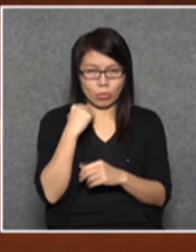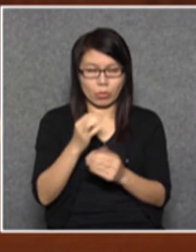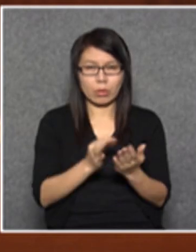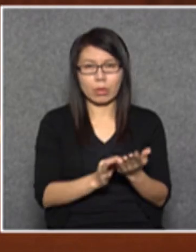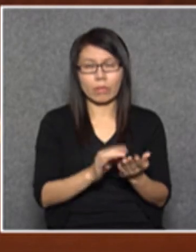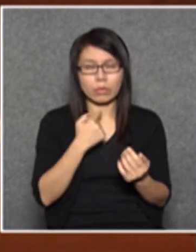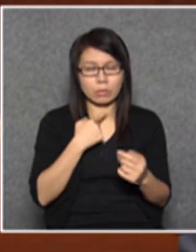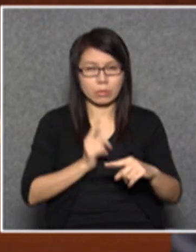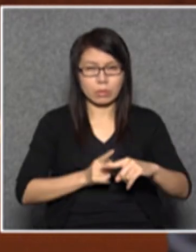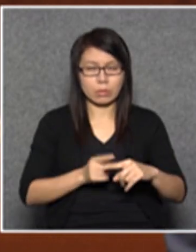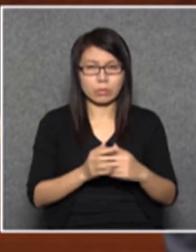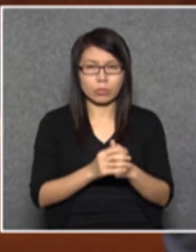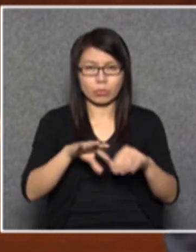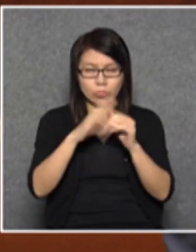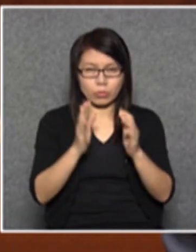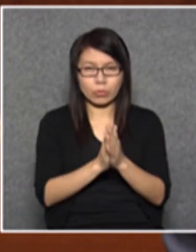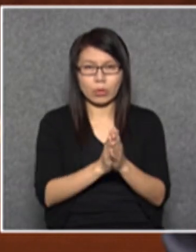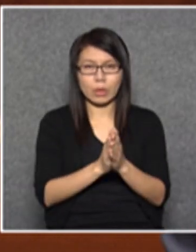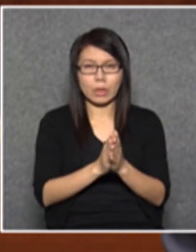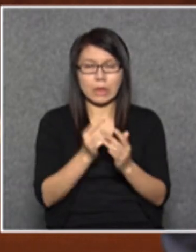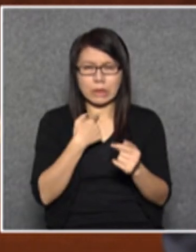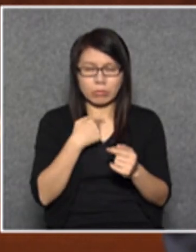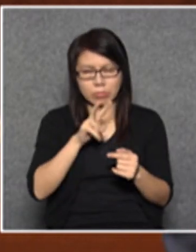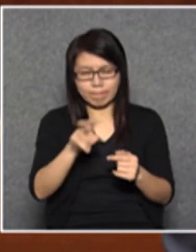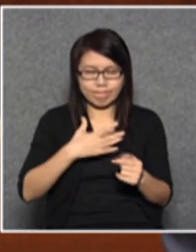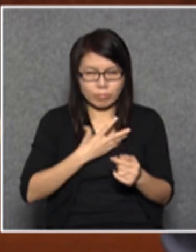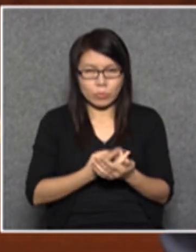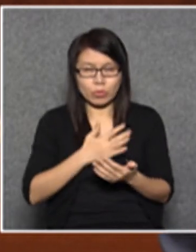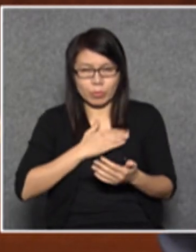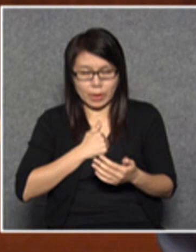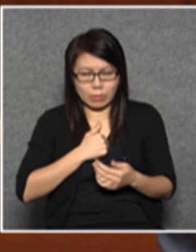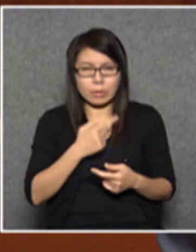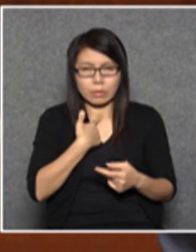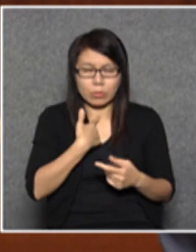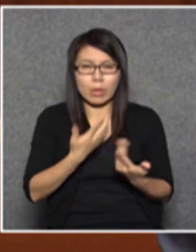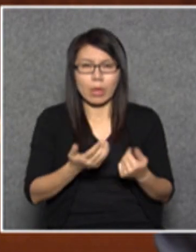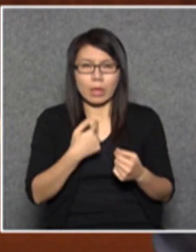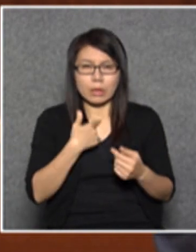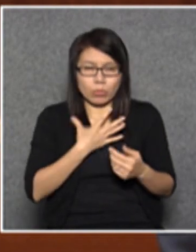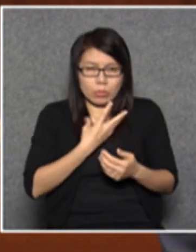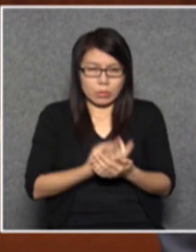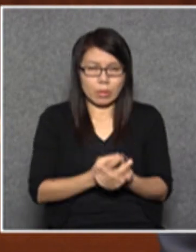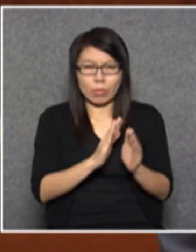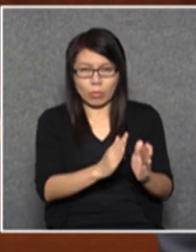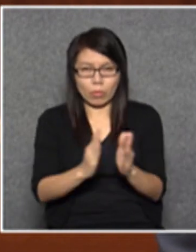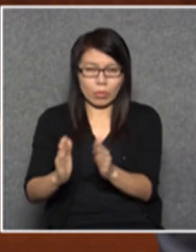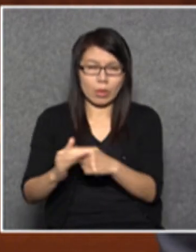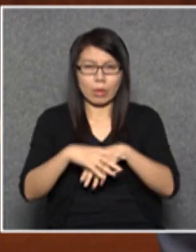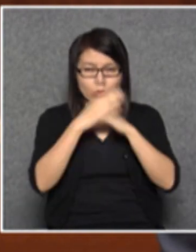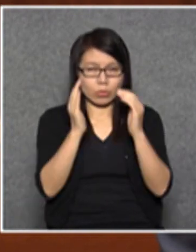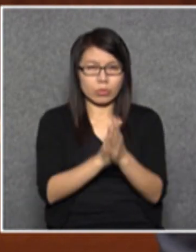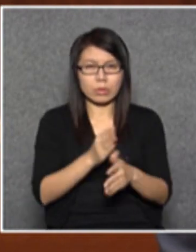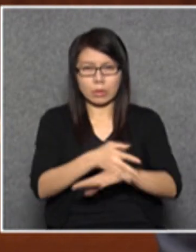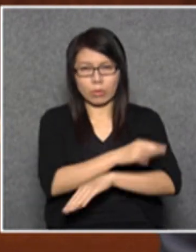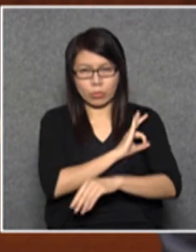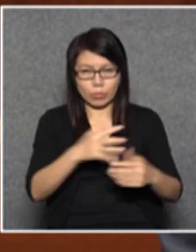出。總嘅嚟講，就係我哋要揚長避短，我哋要趨吉避兇。呢啲工作咧，都希望全社會能夠配合特